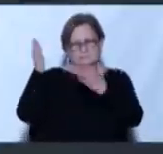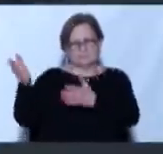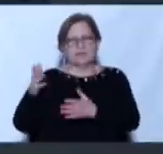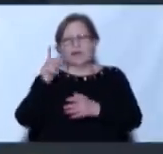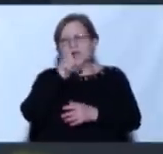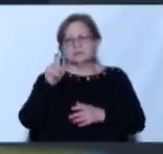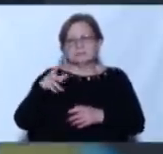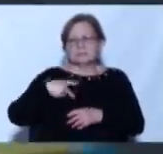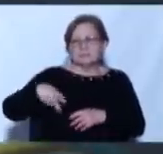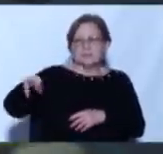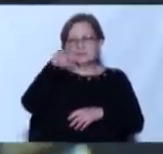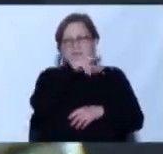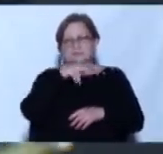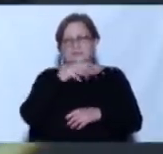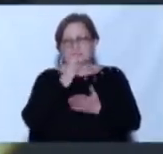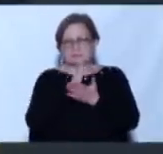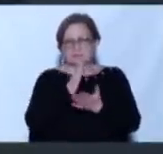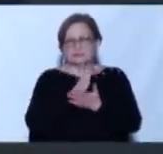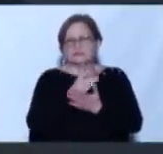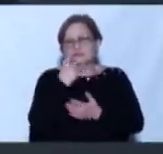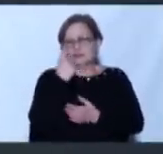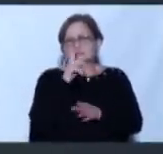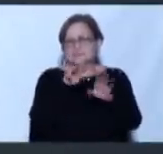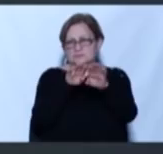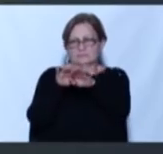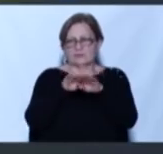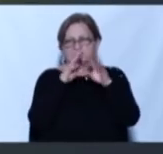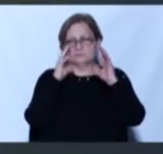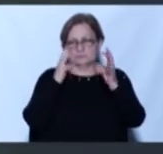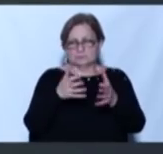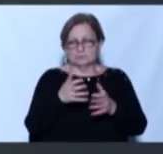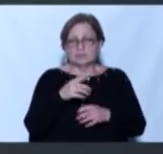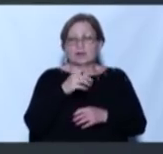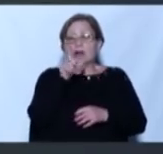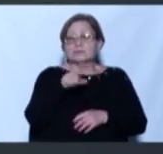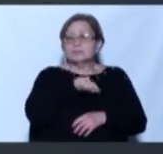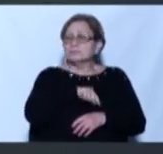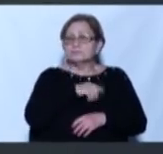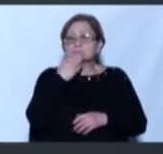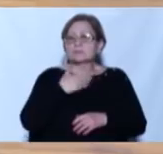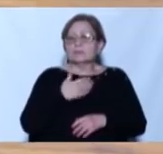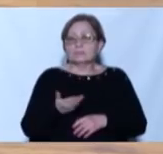ადამიანები ძირითადად ერთნი ვართ, ძირითადად კი ძალიან ერთი ვართ დედამიწაზე და ადამიანებს რა ახასიათებთ?